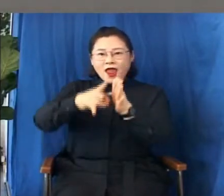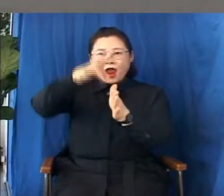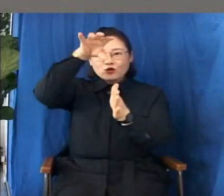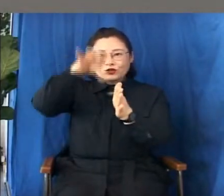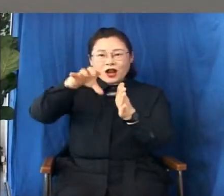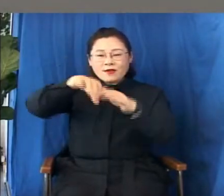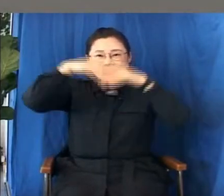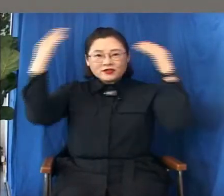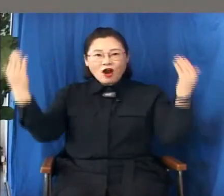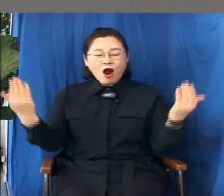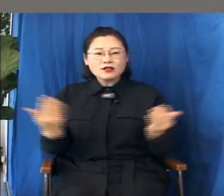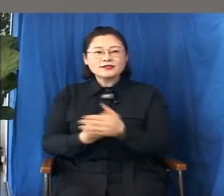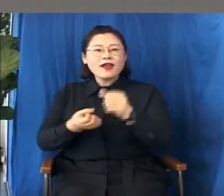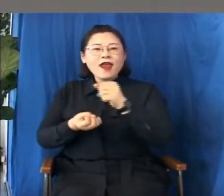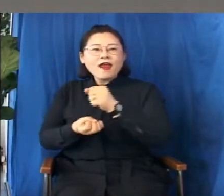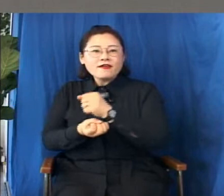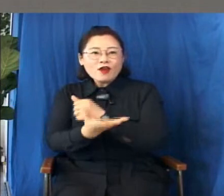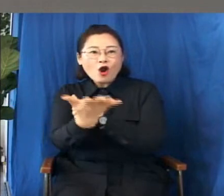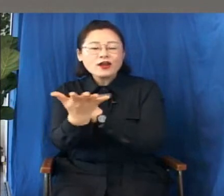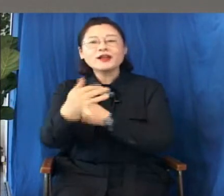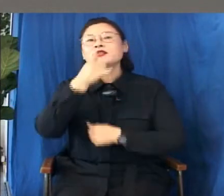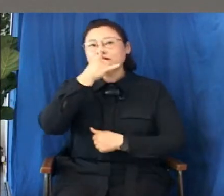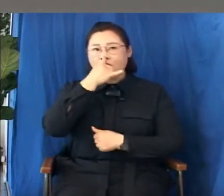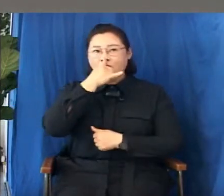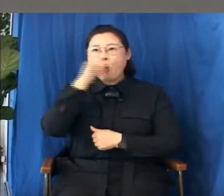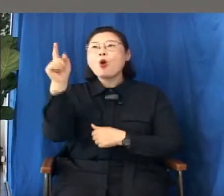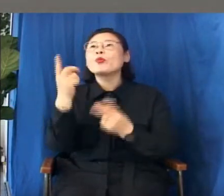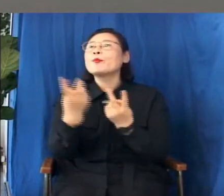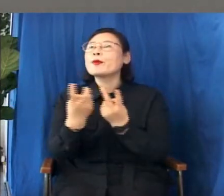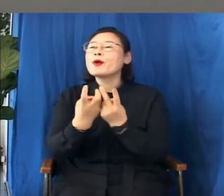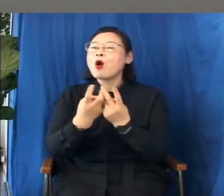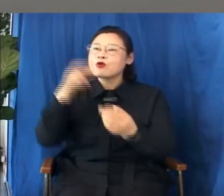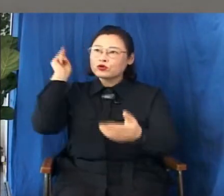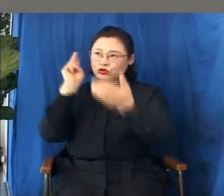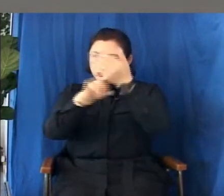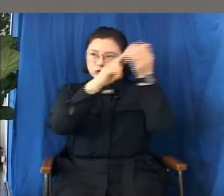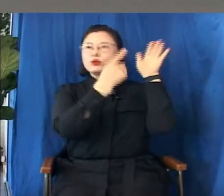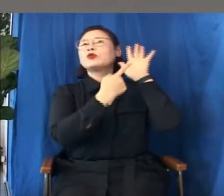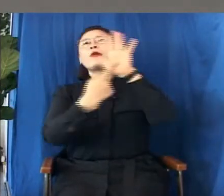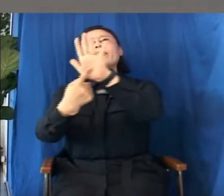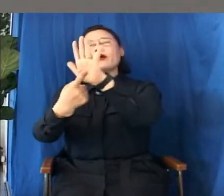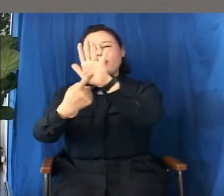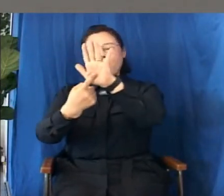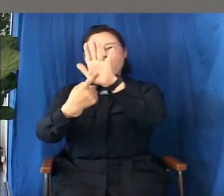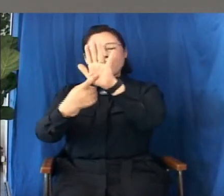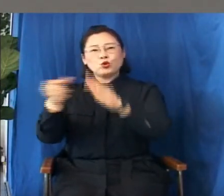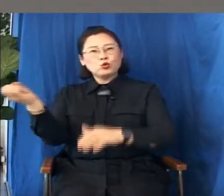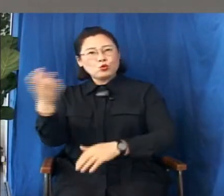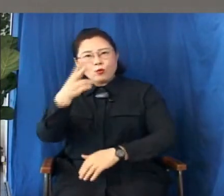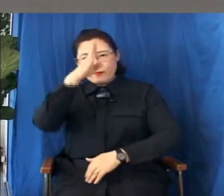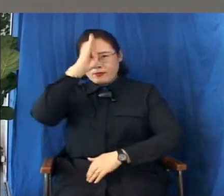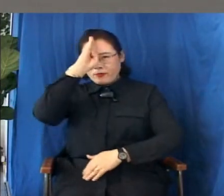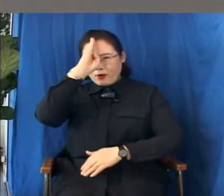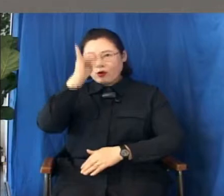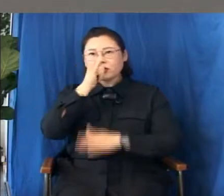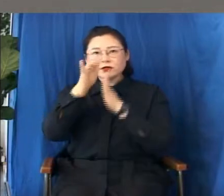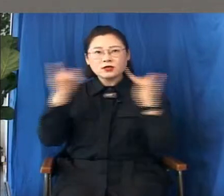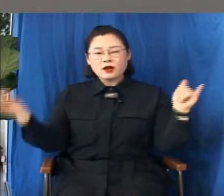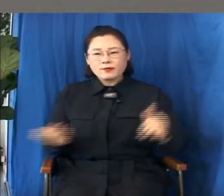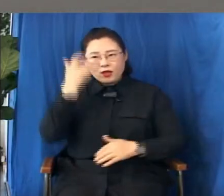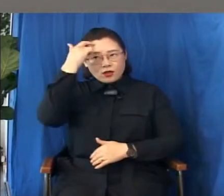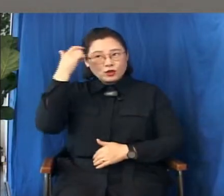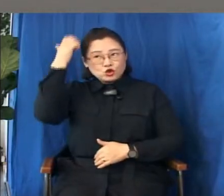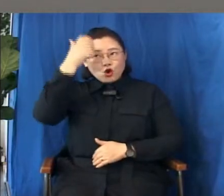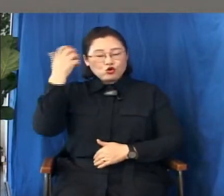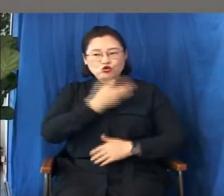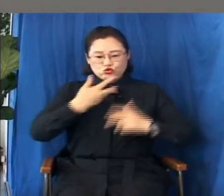미쳤는데 어떻게 영향을 미쳤냐면 기적들이 막 일어나기 시작한 거예요. 병든 사람들이 성령 충만한 사람